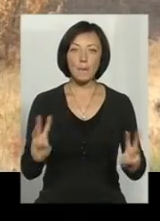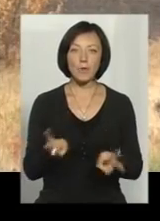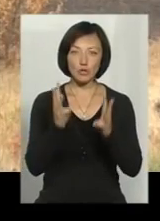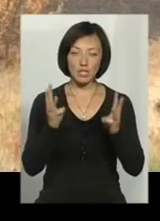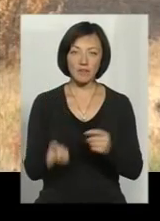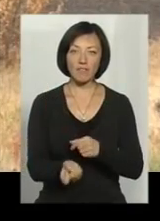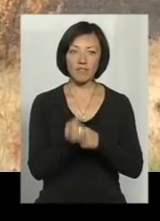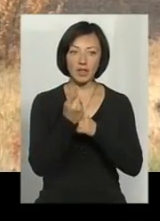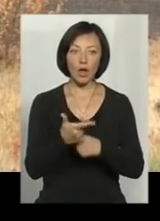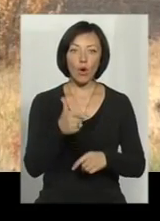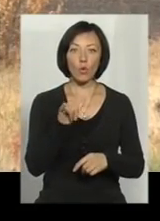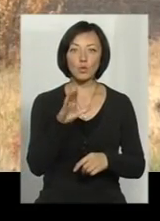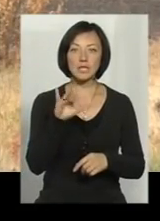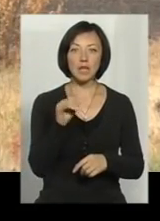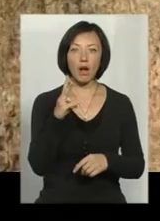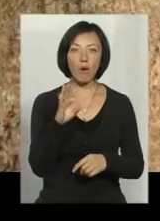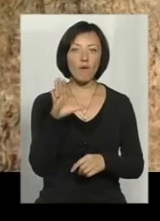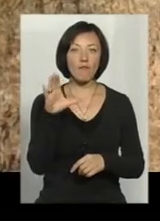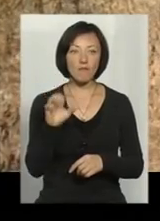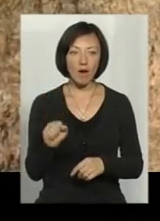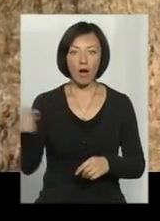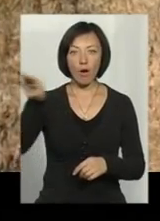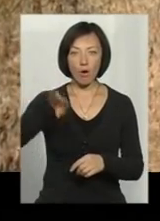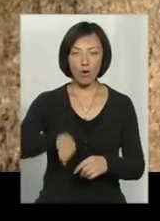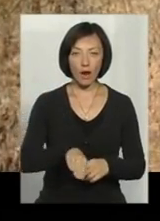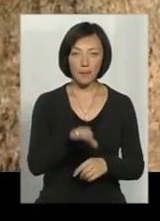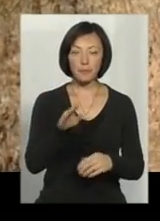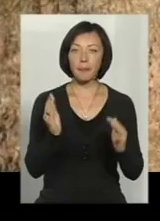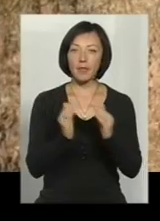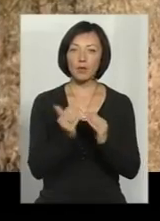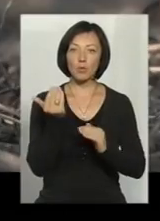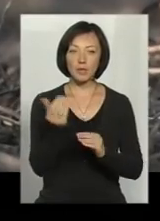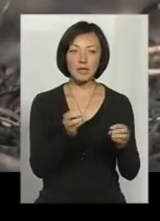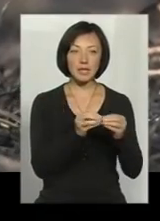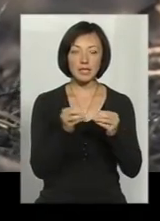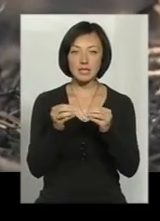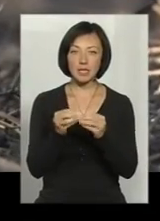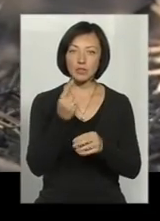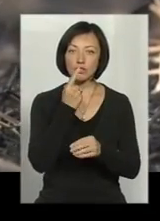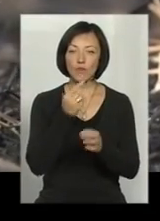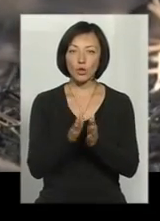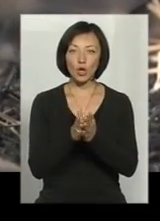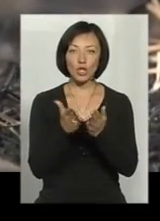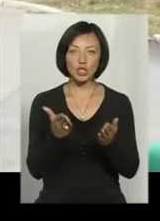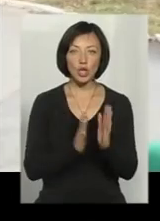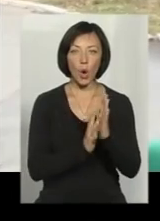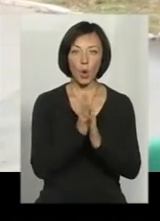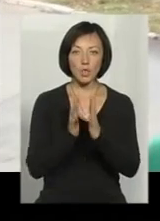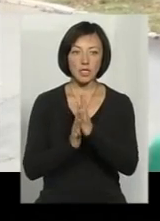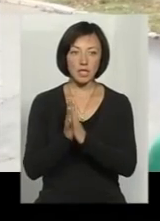спалахнула на Гусиковій горі, археологічному об'єкті та домівці для десятків червонокнижних рослин.